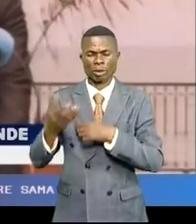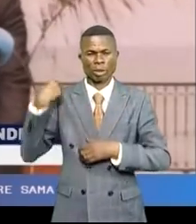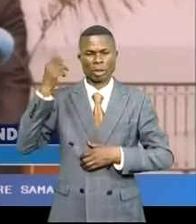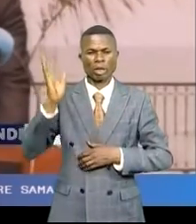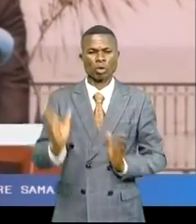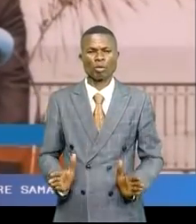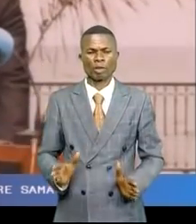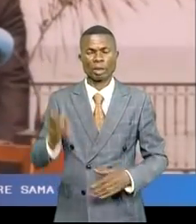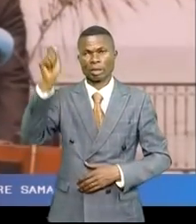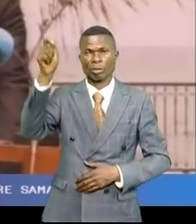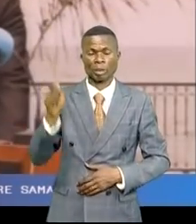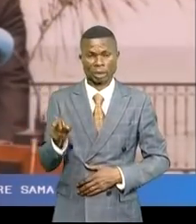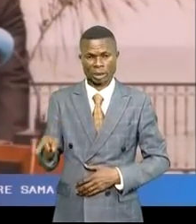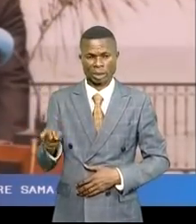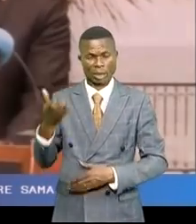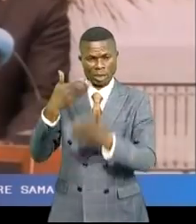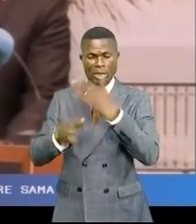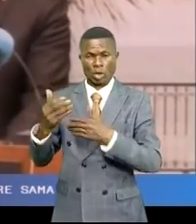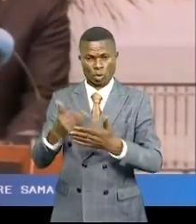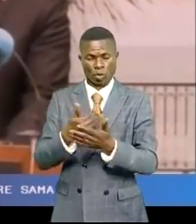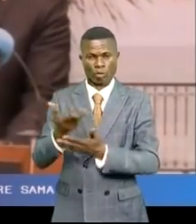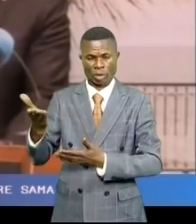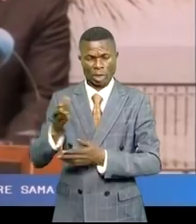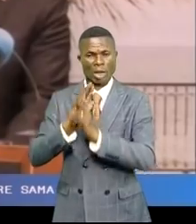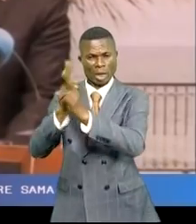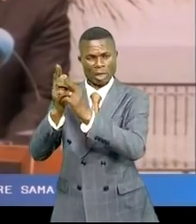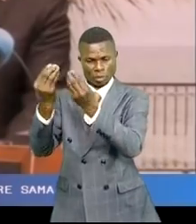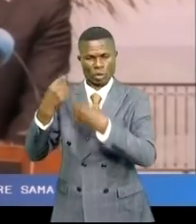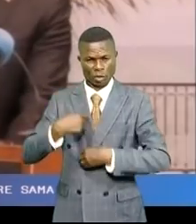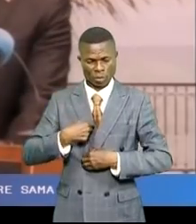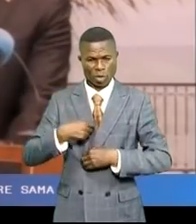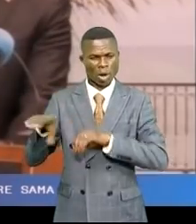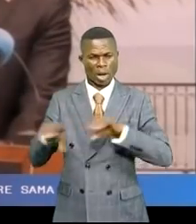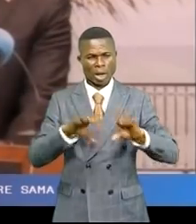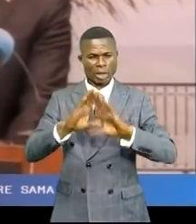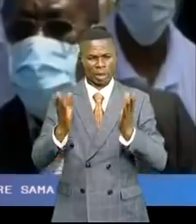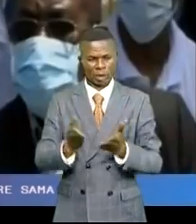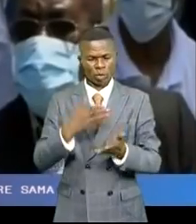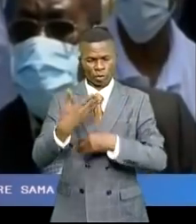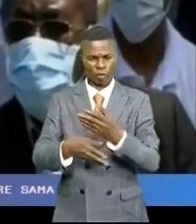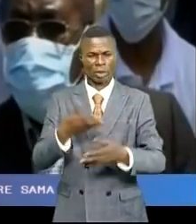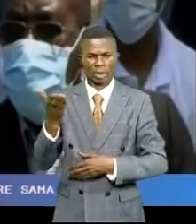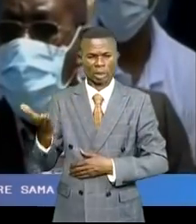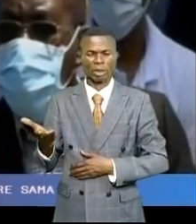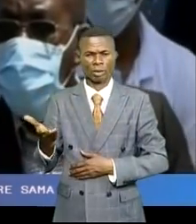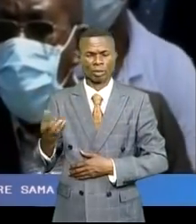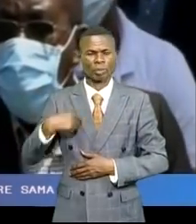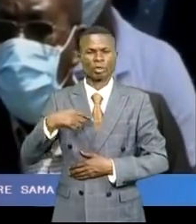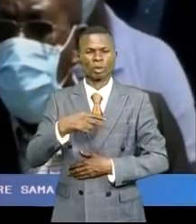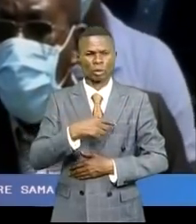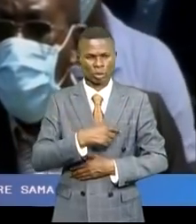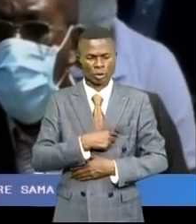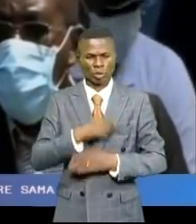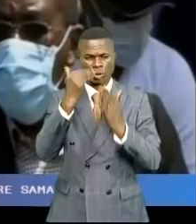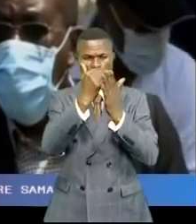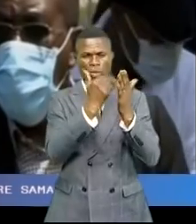militaire m'a fait le point du déroulement des opérations. Nous avons